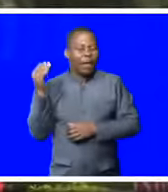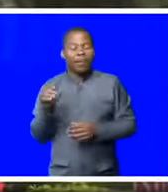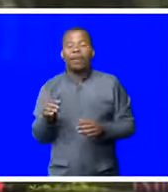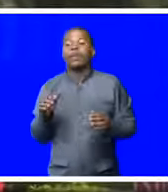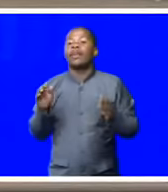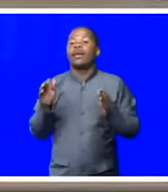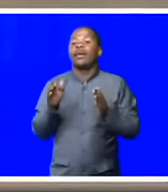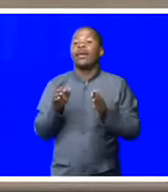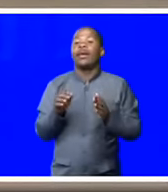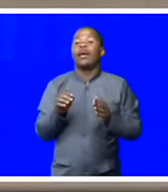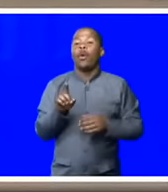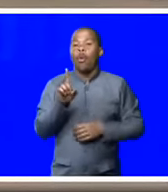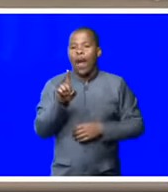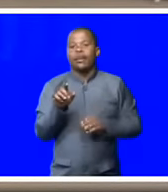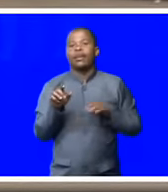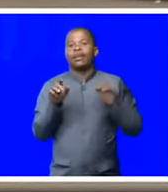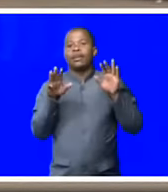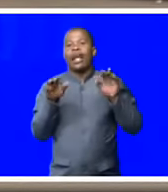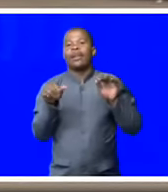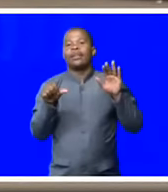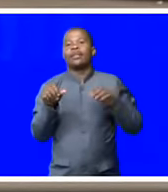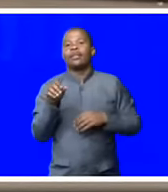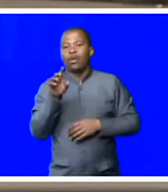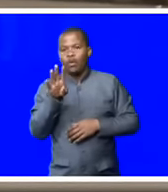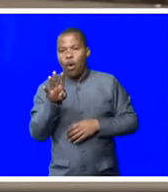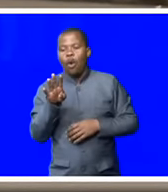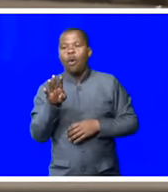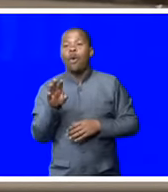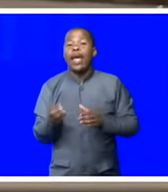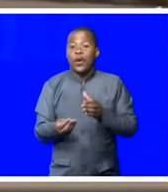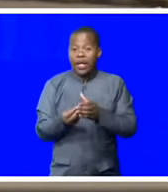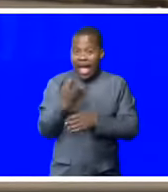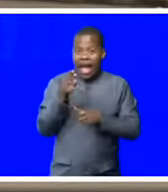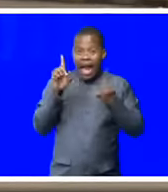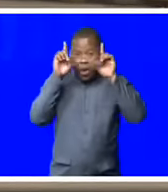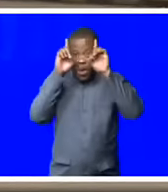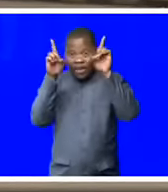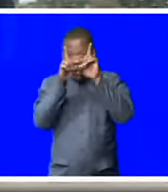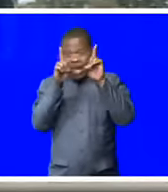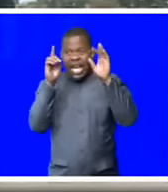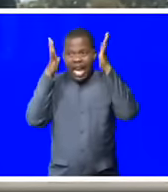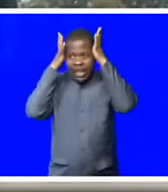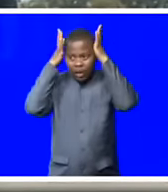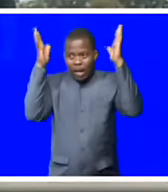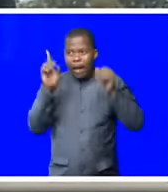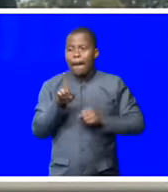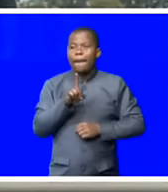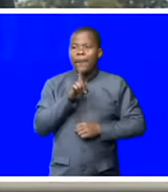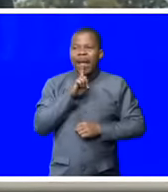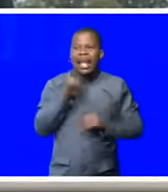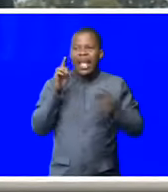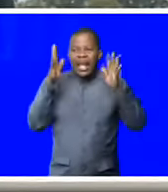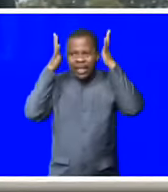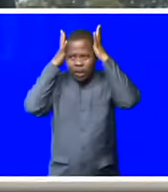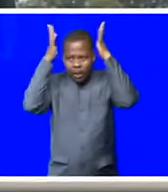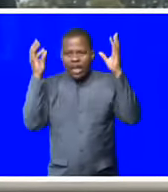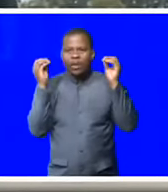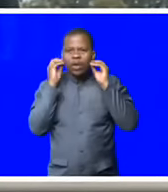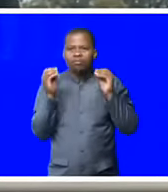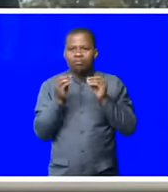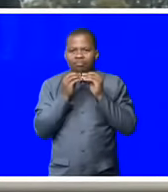wa-1964 leSwatini solo alikhoni ukuthi khicitela bodokotela lapha eveni. kwaba yindokoto